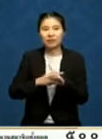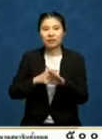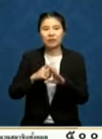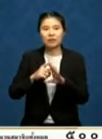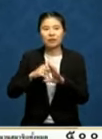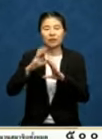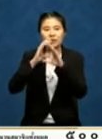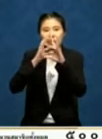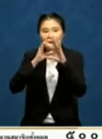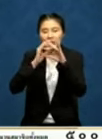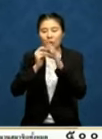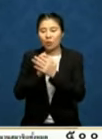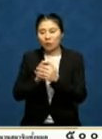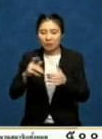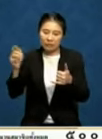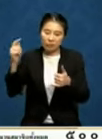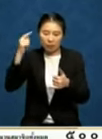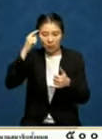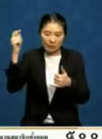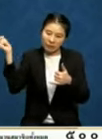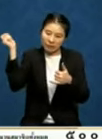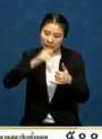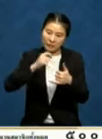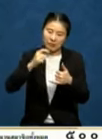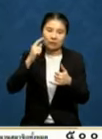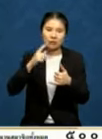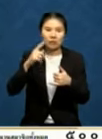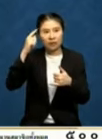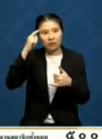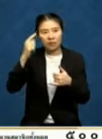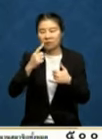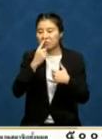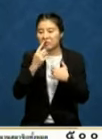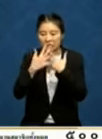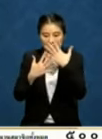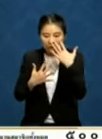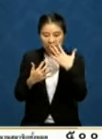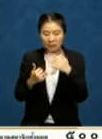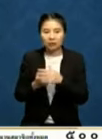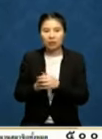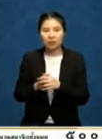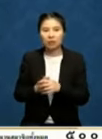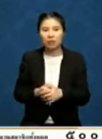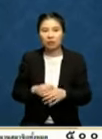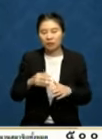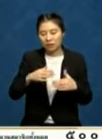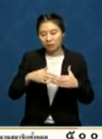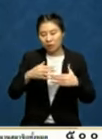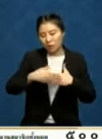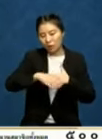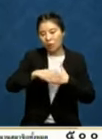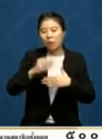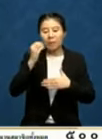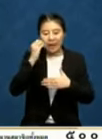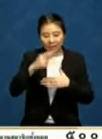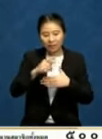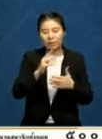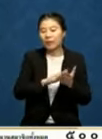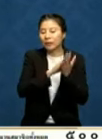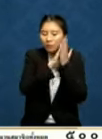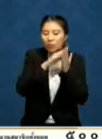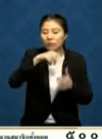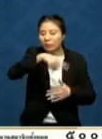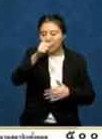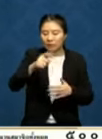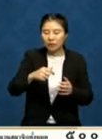แตกและถูกไล่ให้ไปนอนนอกบ้านกับหมาหากไม่ทำงานบ้านและผมก็รู้เช่นกันครับท่านประธานว่าผมไม่อยากเห็นเด็กคนไหนที่ต้องโดนเหมือนกับเด็กอ